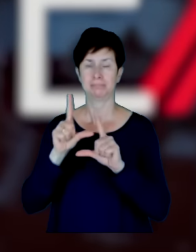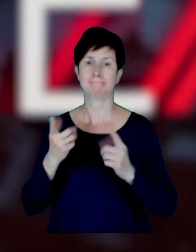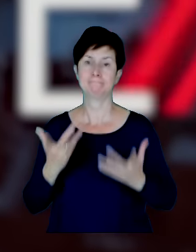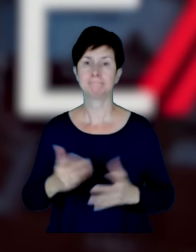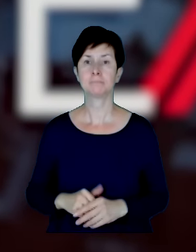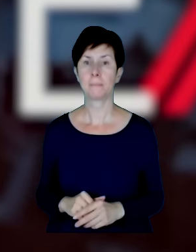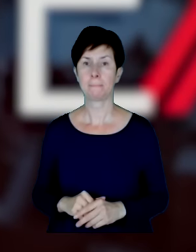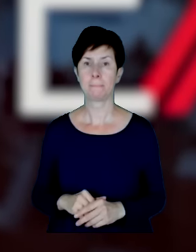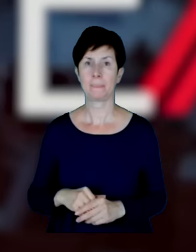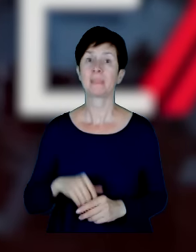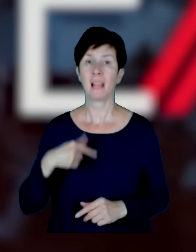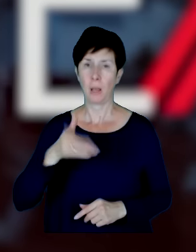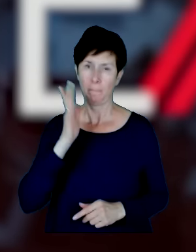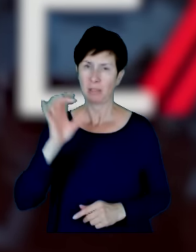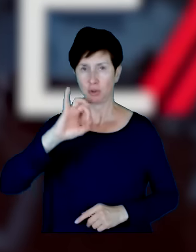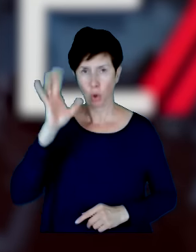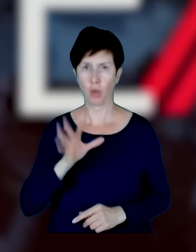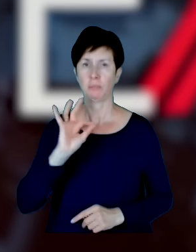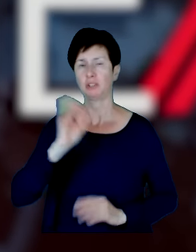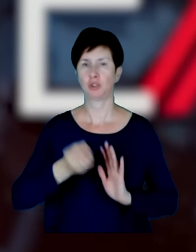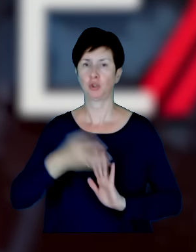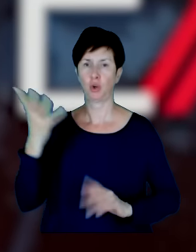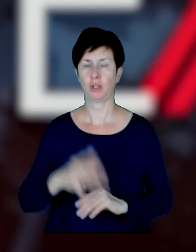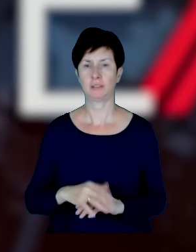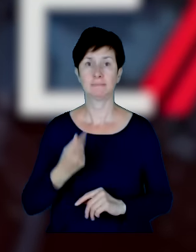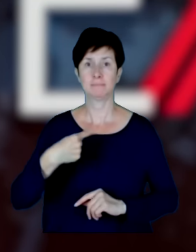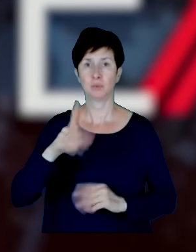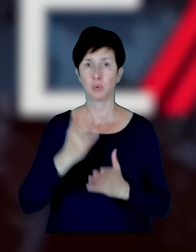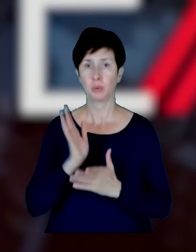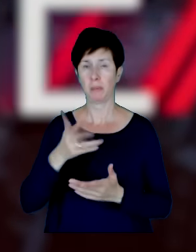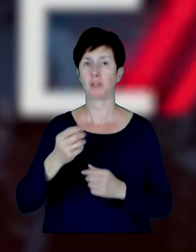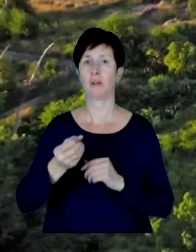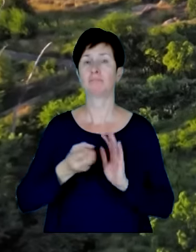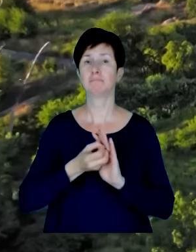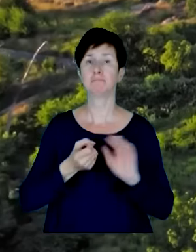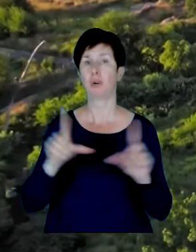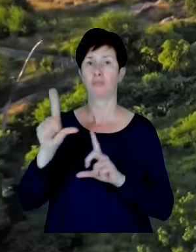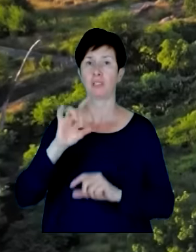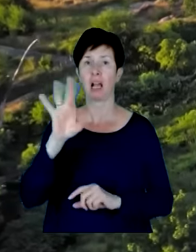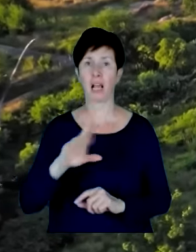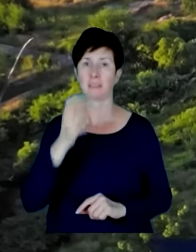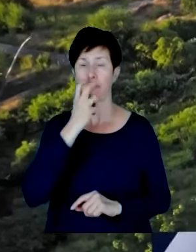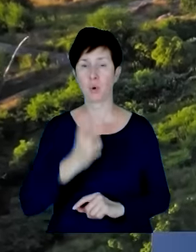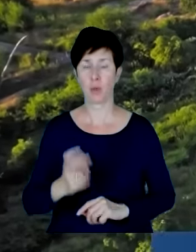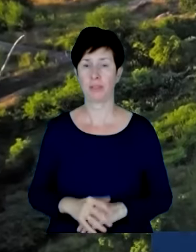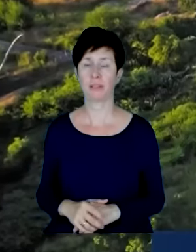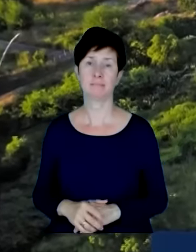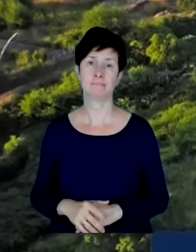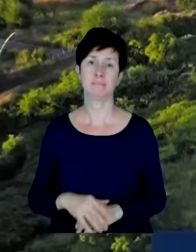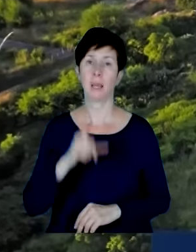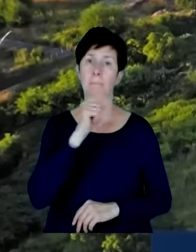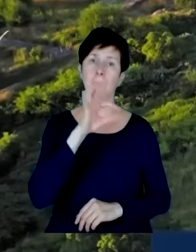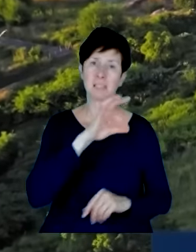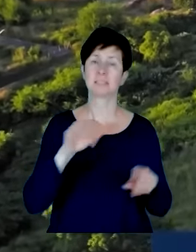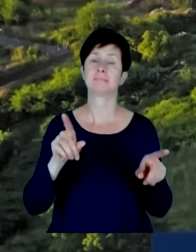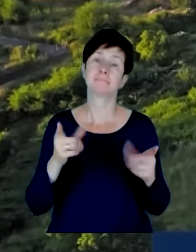drożej za rogiem już czają się spodziewane podwyżki opłat za prąd i gaz PiS równa się drożyzna Platforma Obywatelska